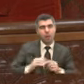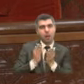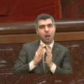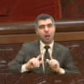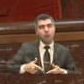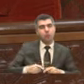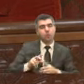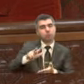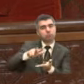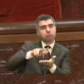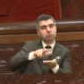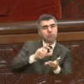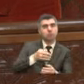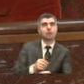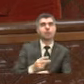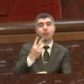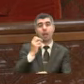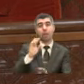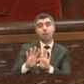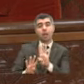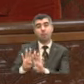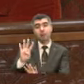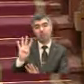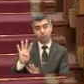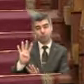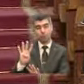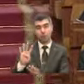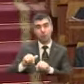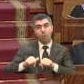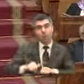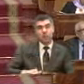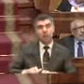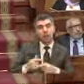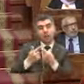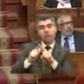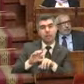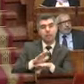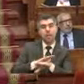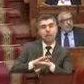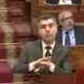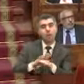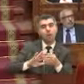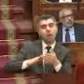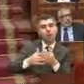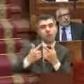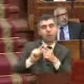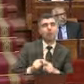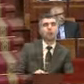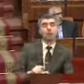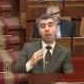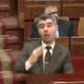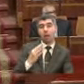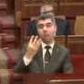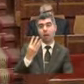كذلك. سيدة الوزيرة، في 2014 قمتم بدراسة في وزارتكم حول سياسة ثقافية مندمجة تتكون من